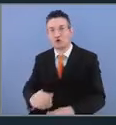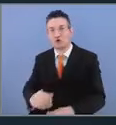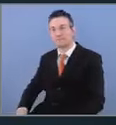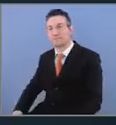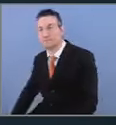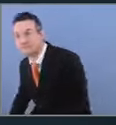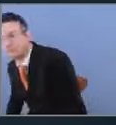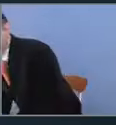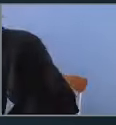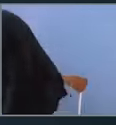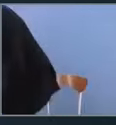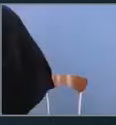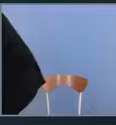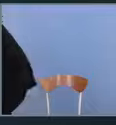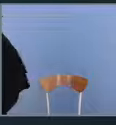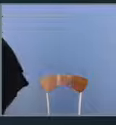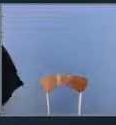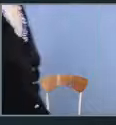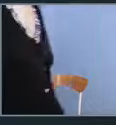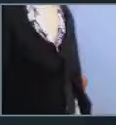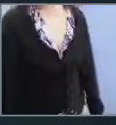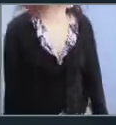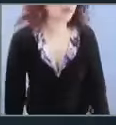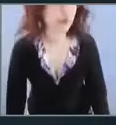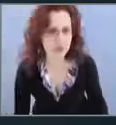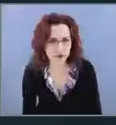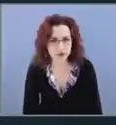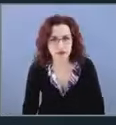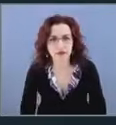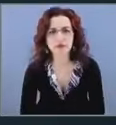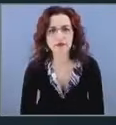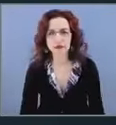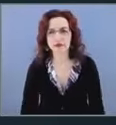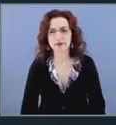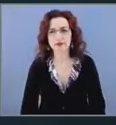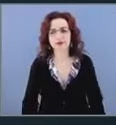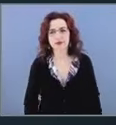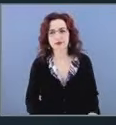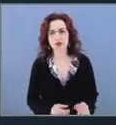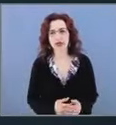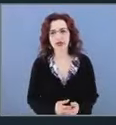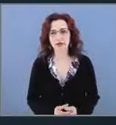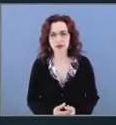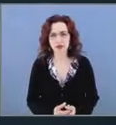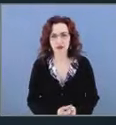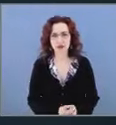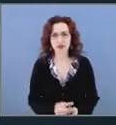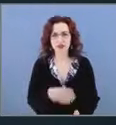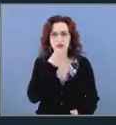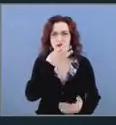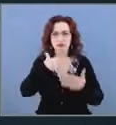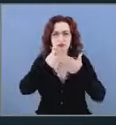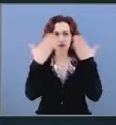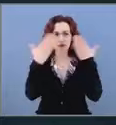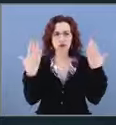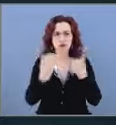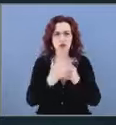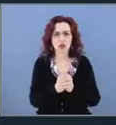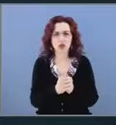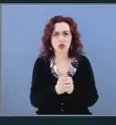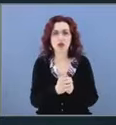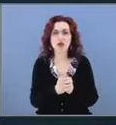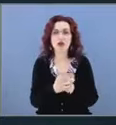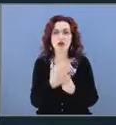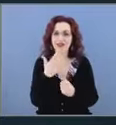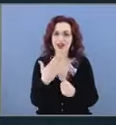Buongiorno, buongiorno, grazie per la possibilità di intervenire. Parlo appunto a nome di Enea, in